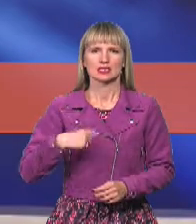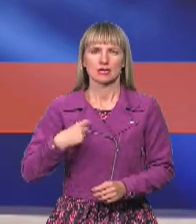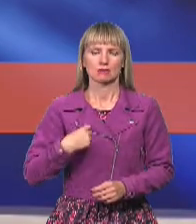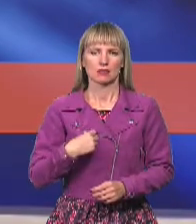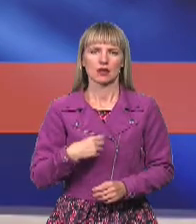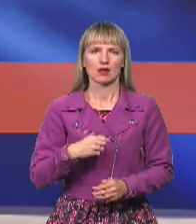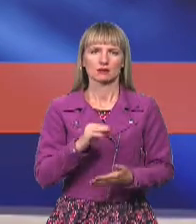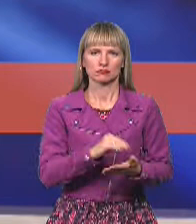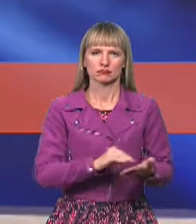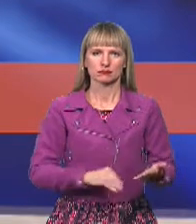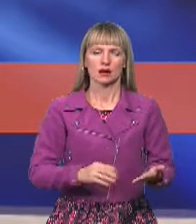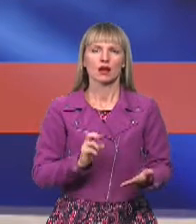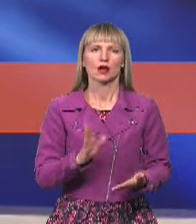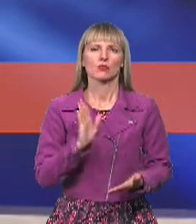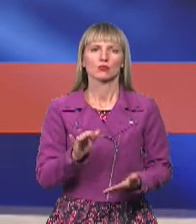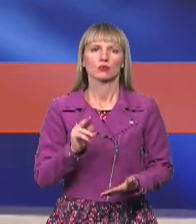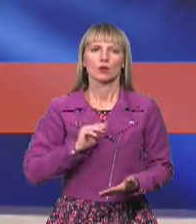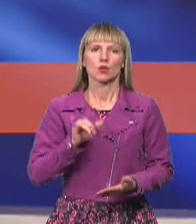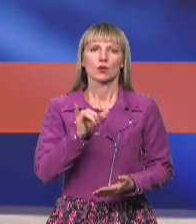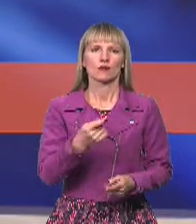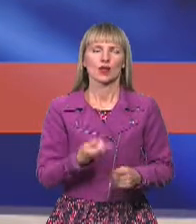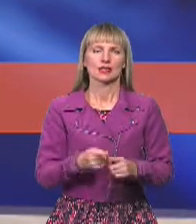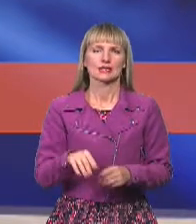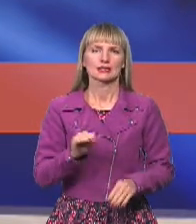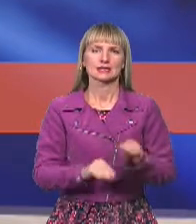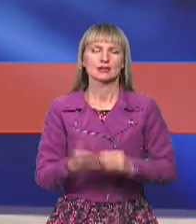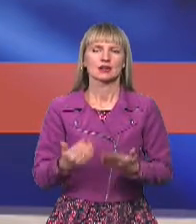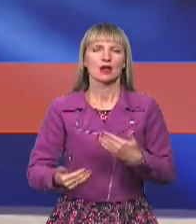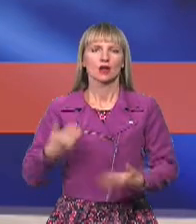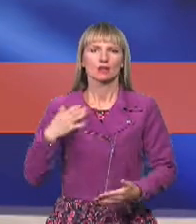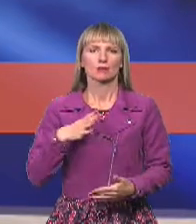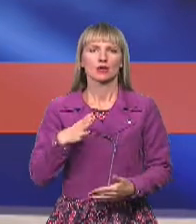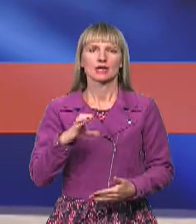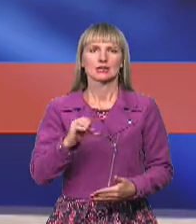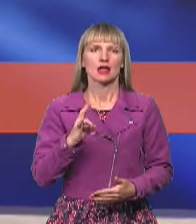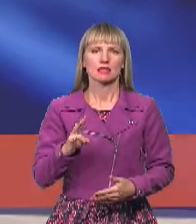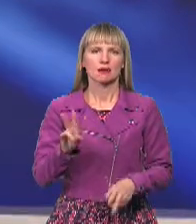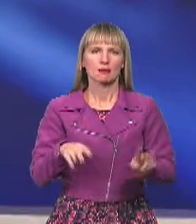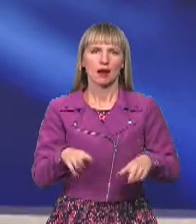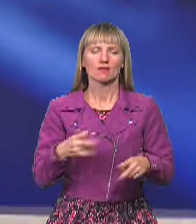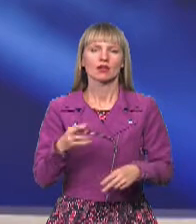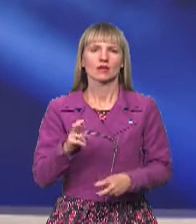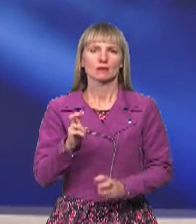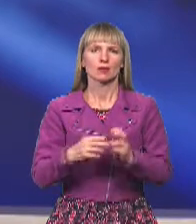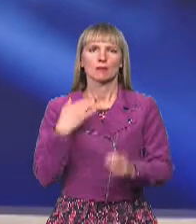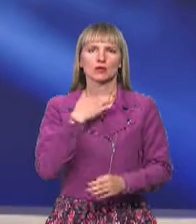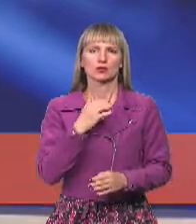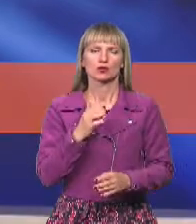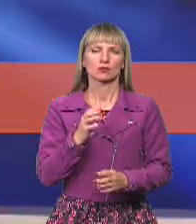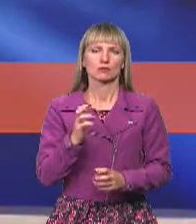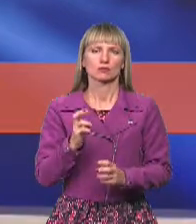как будет работать у него эта система. Если раньше у нас были санитарные правила для предприятий мясной